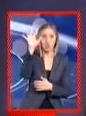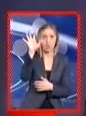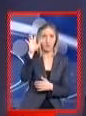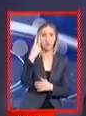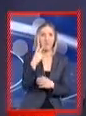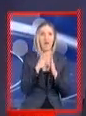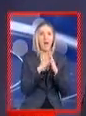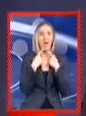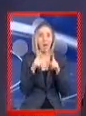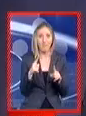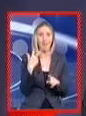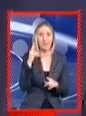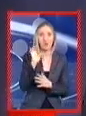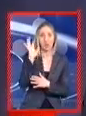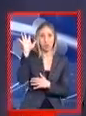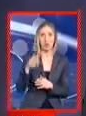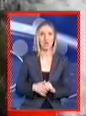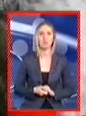trojice košarkaša na YouTube-u.